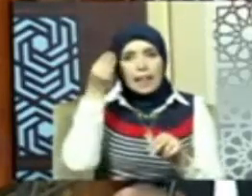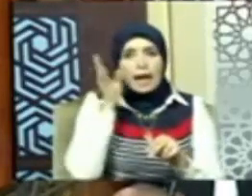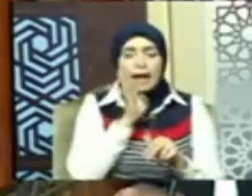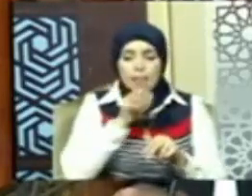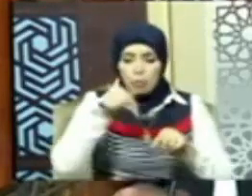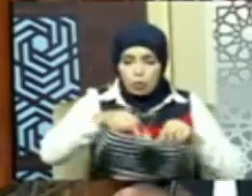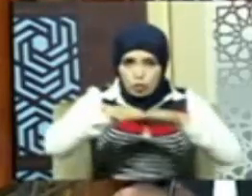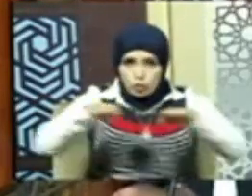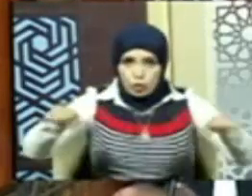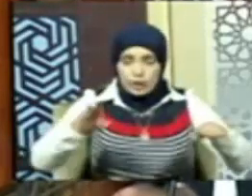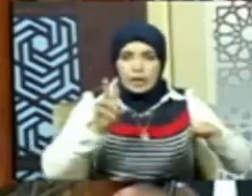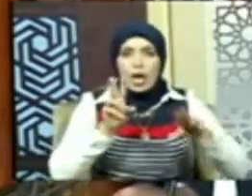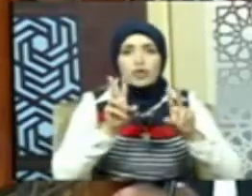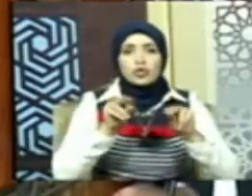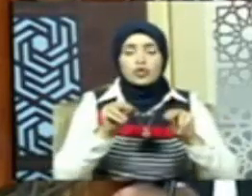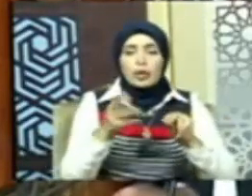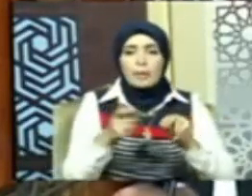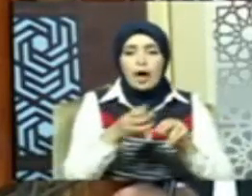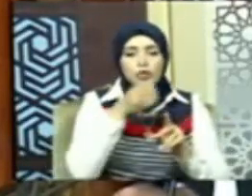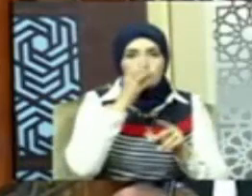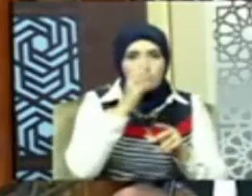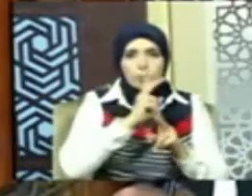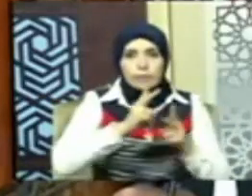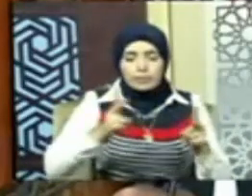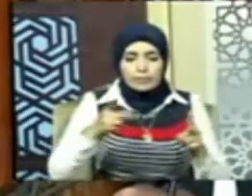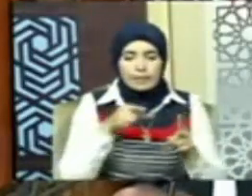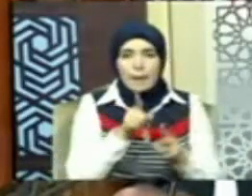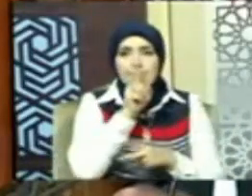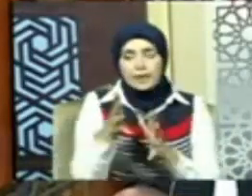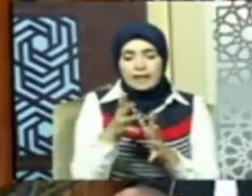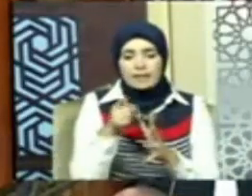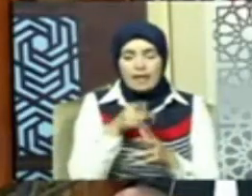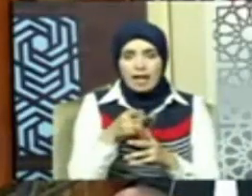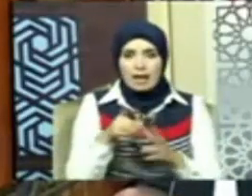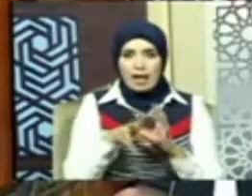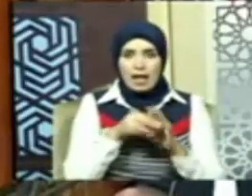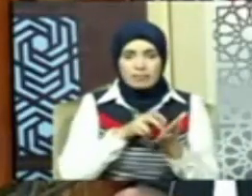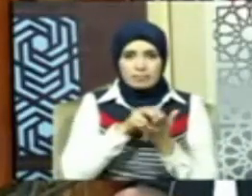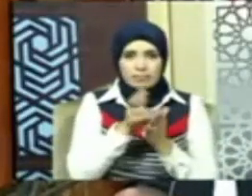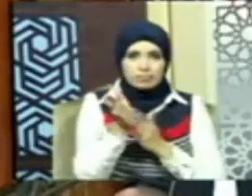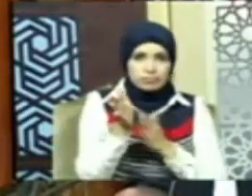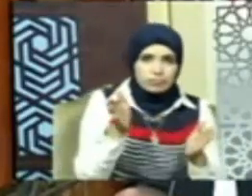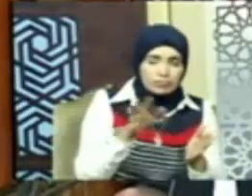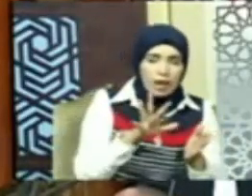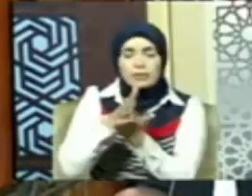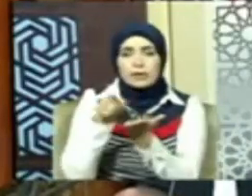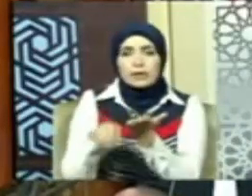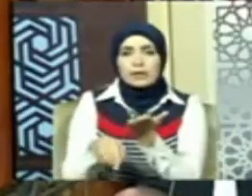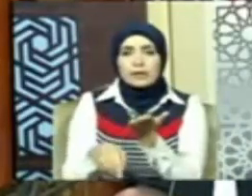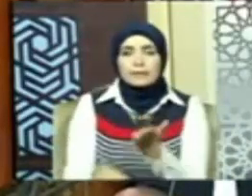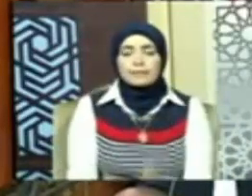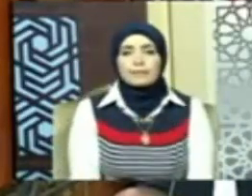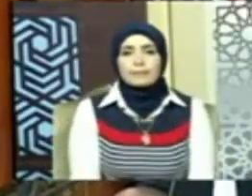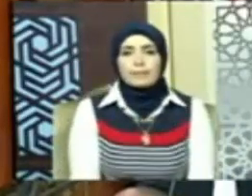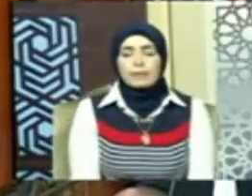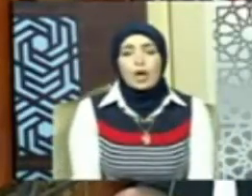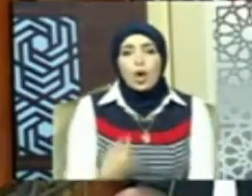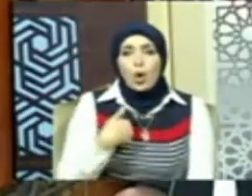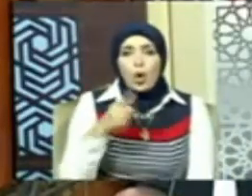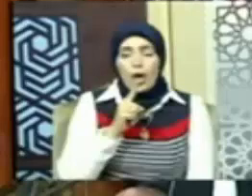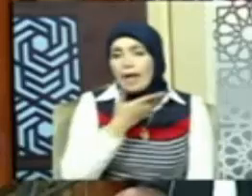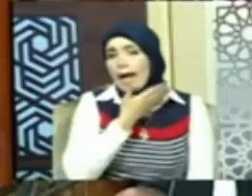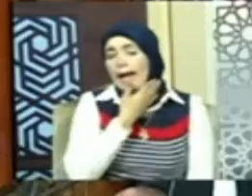ولكن نفس الحر تحتمل الظمأ. ولم أبتزل في خدمة